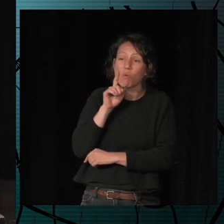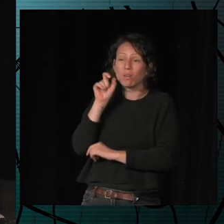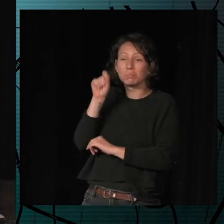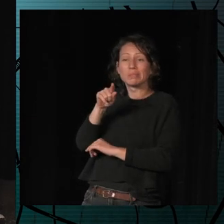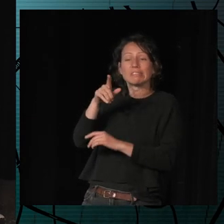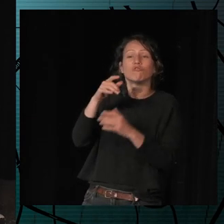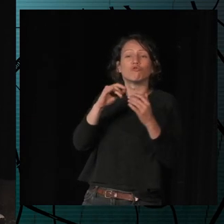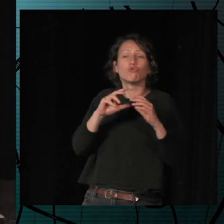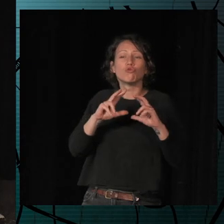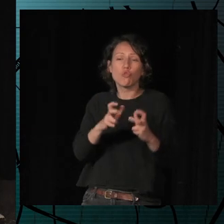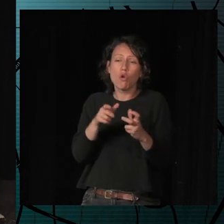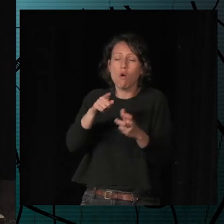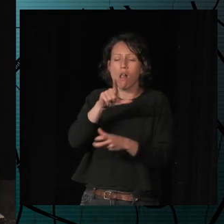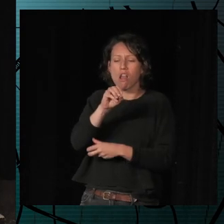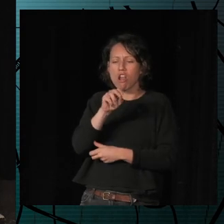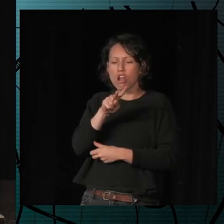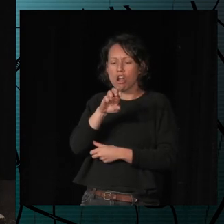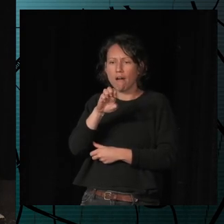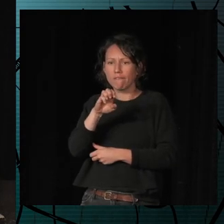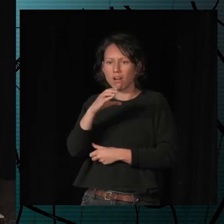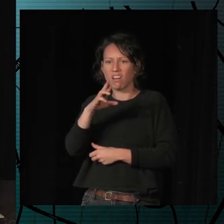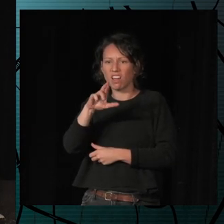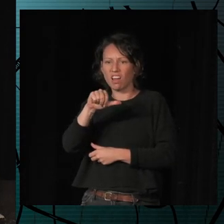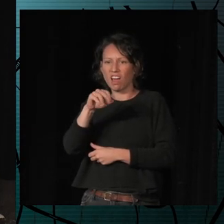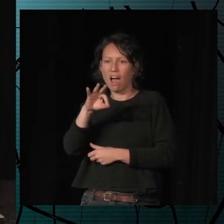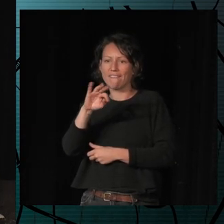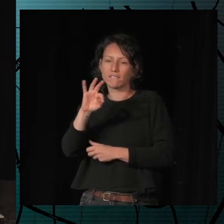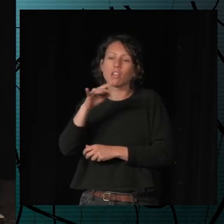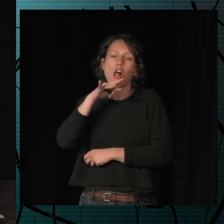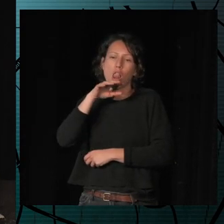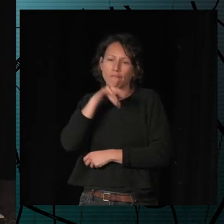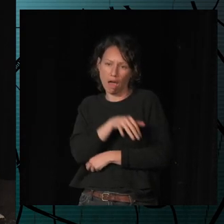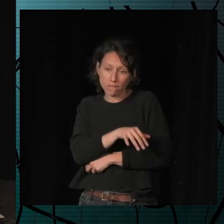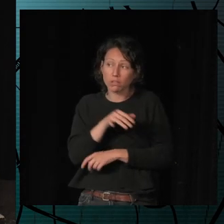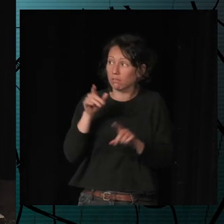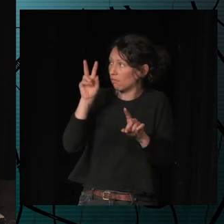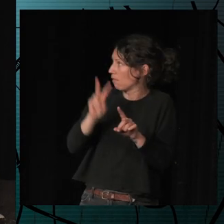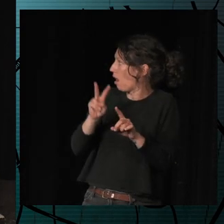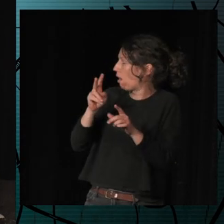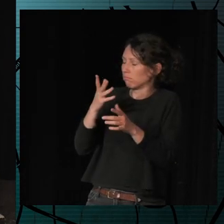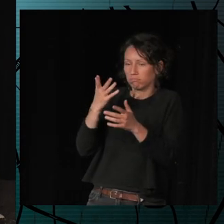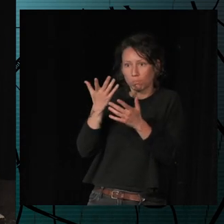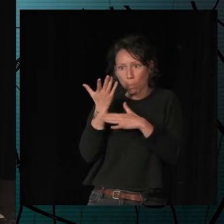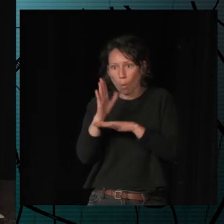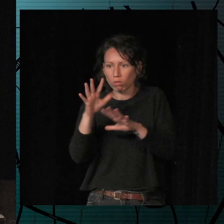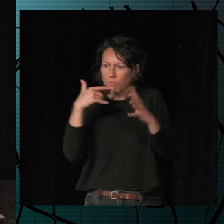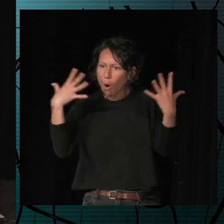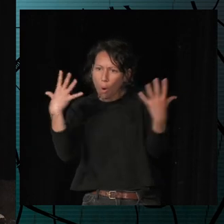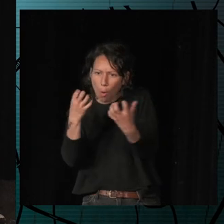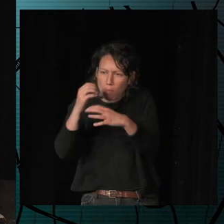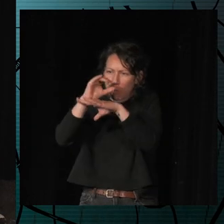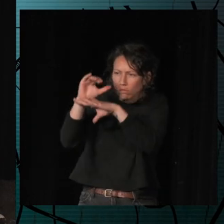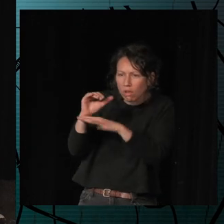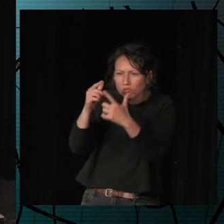tutellaires enfin une des oui une ombre tutellaire de la de la fiction d'horreur pas seulement dans le jeu vidéo évidemment même si beaucoup de jeux se réclamament de